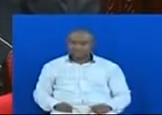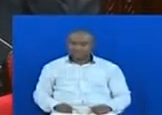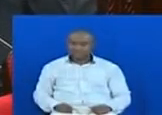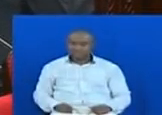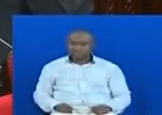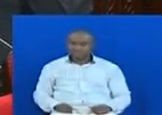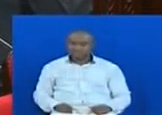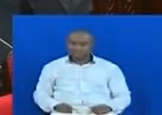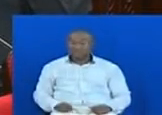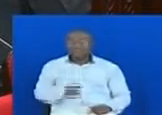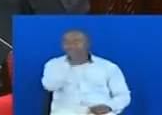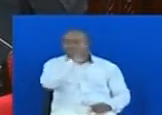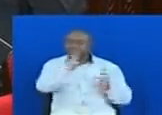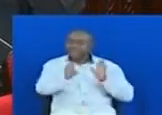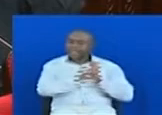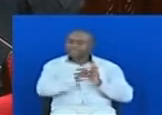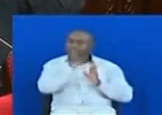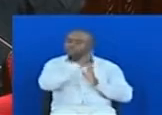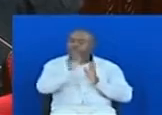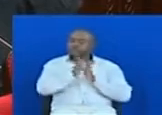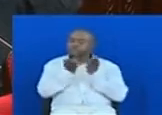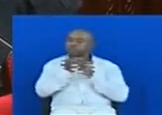Hii katiba mheshimiwa sio msahafu.